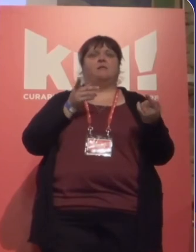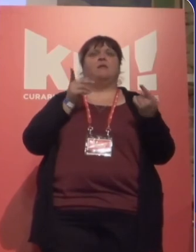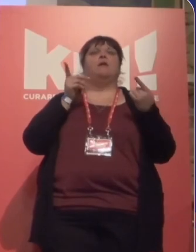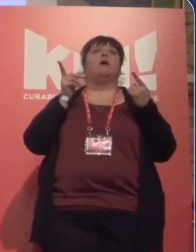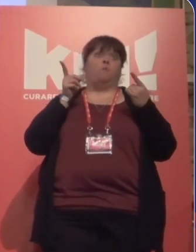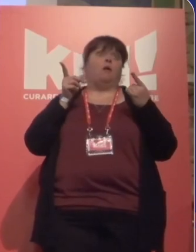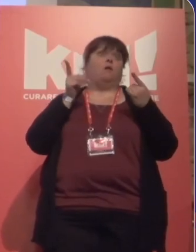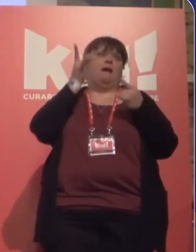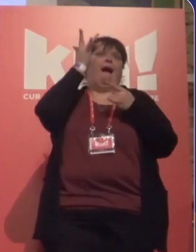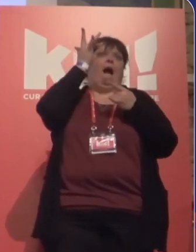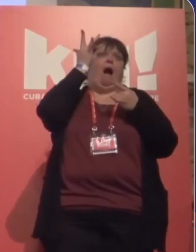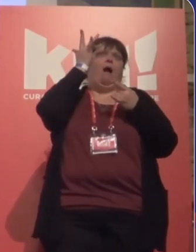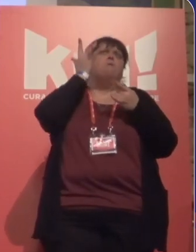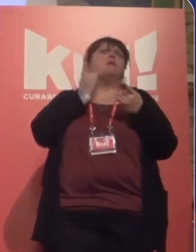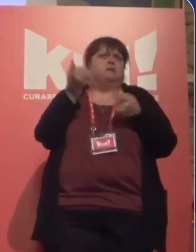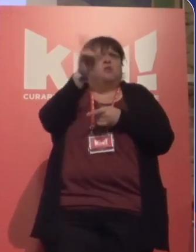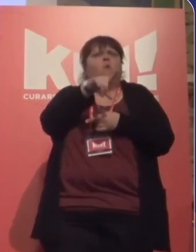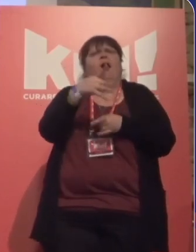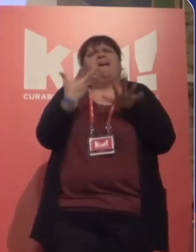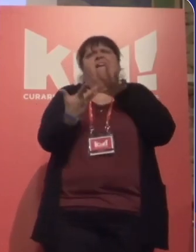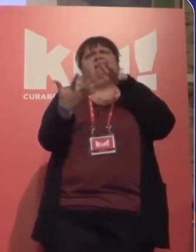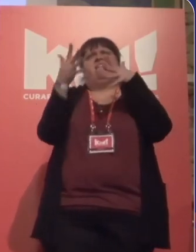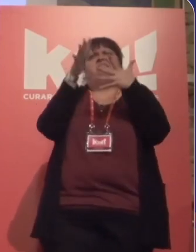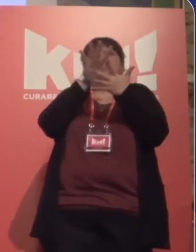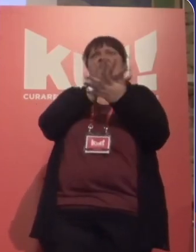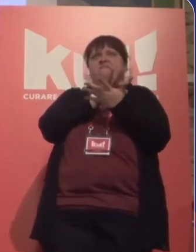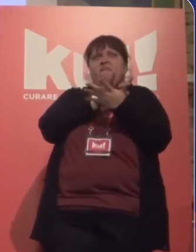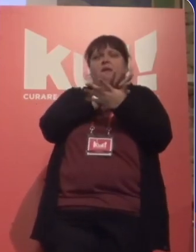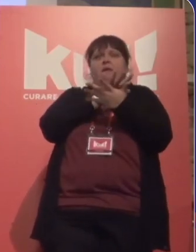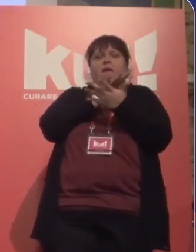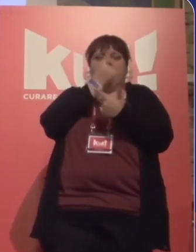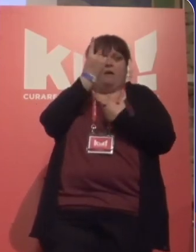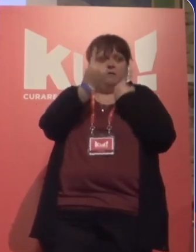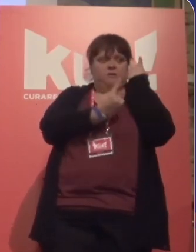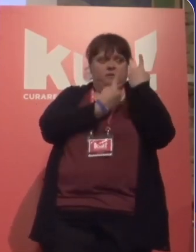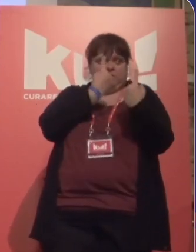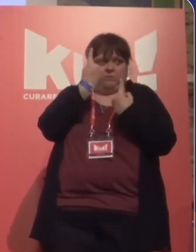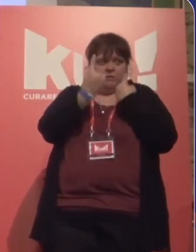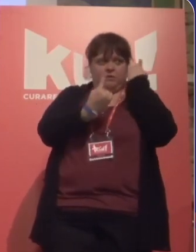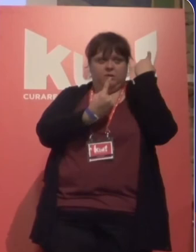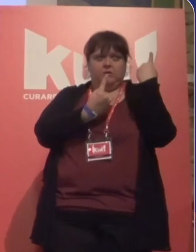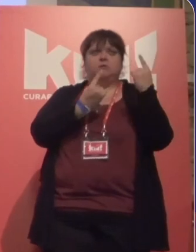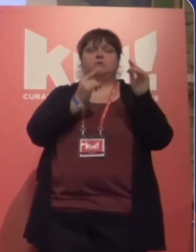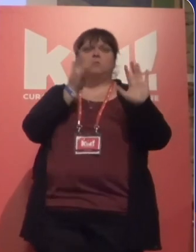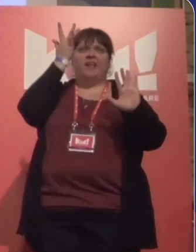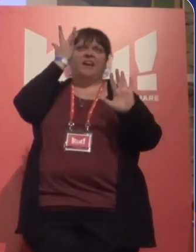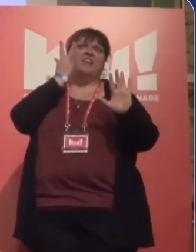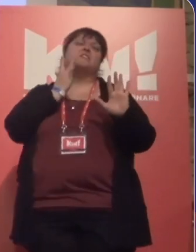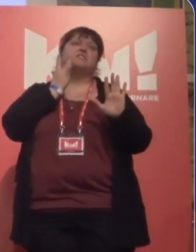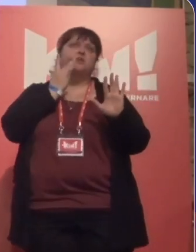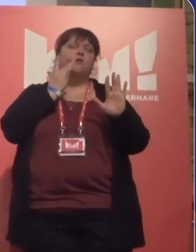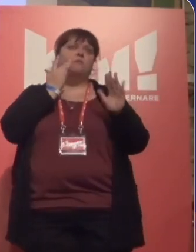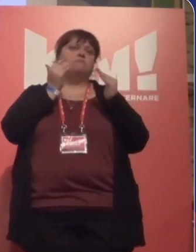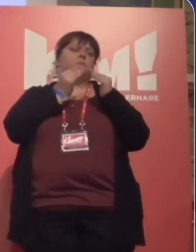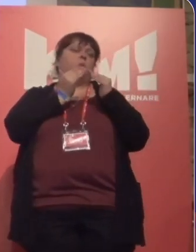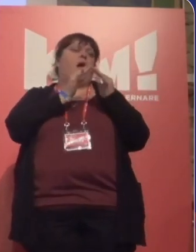evidentemente e ti racconta di un deficit enorme di capacità di immaginazione delle classi dirigenti